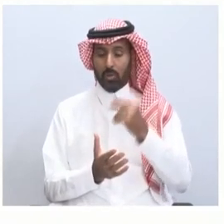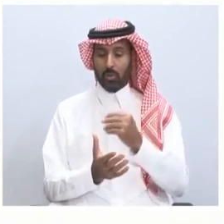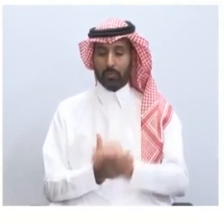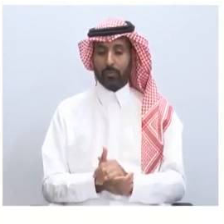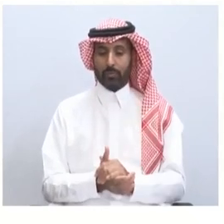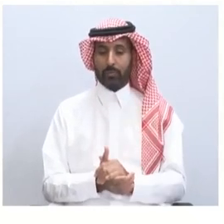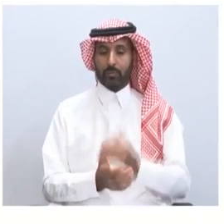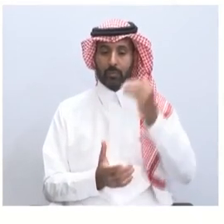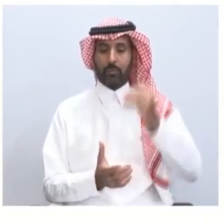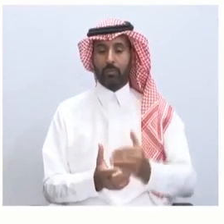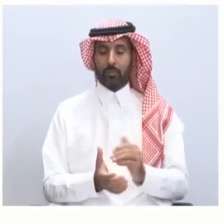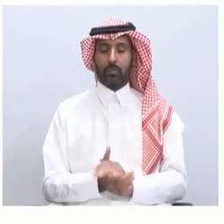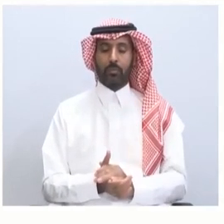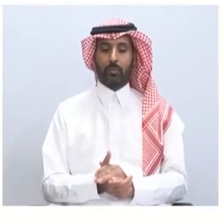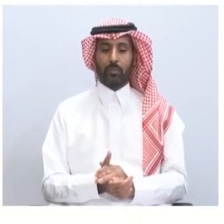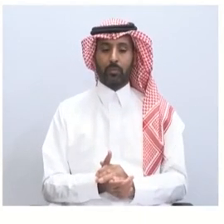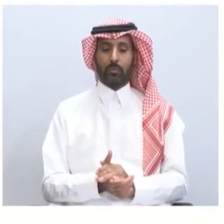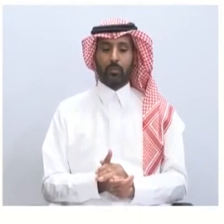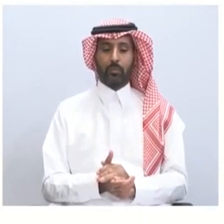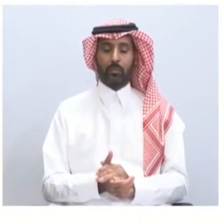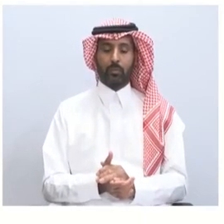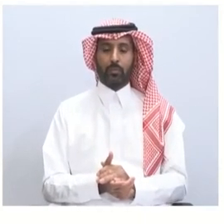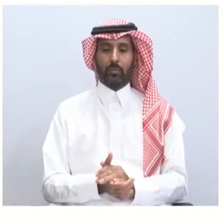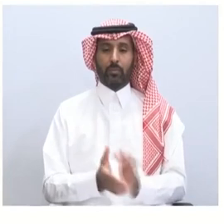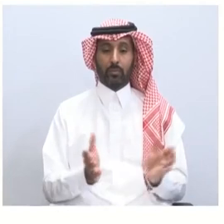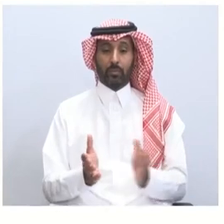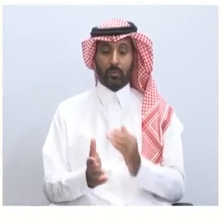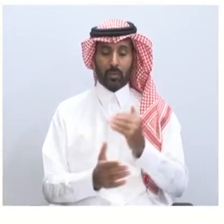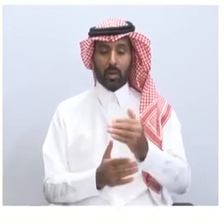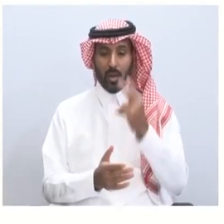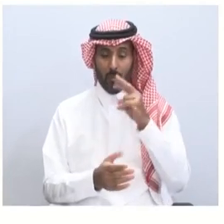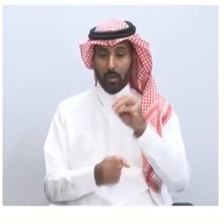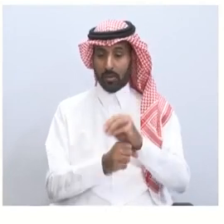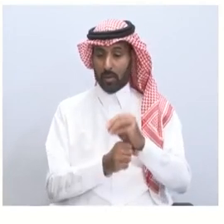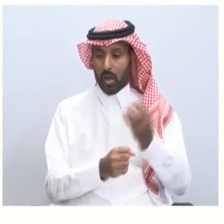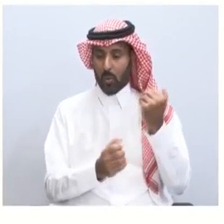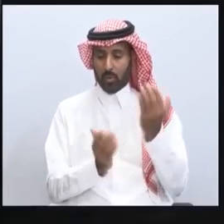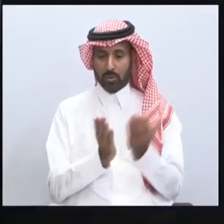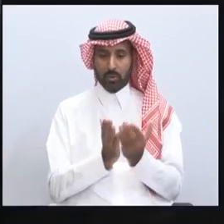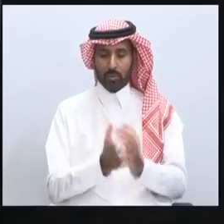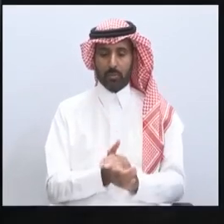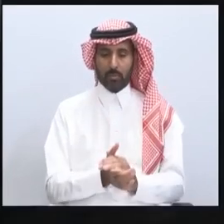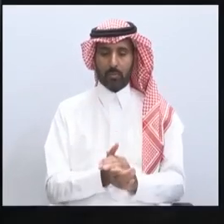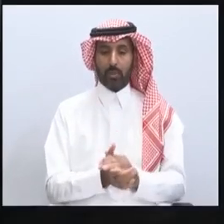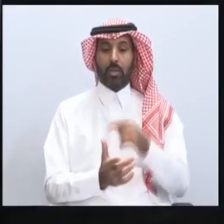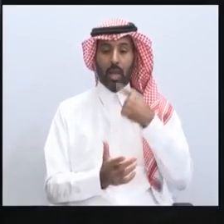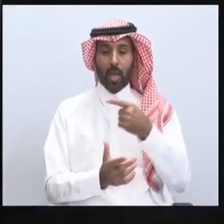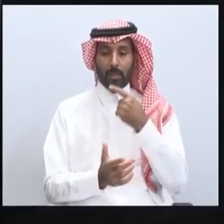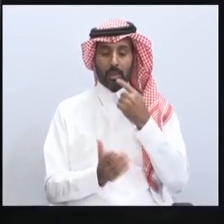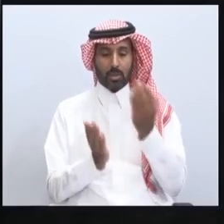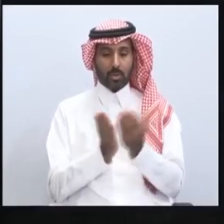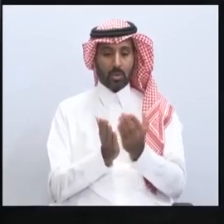الدوله ابنائي وبناتي الطلاب كما تعلمون واخذنا في الدرس السابق وتحدثنا في الدروس